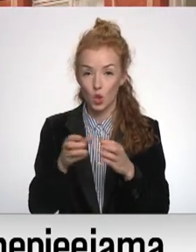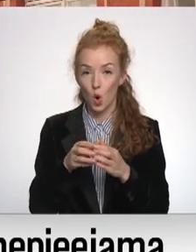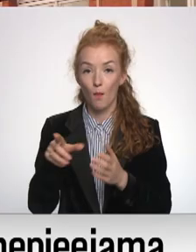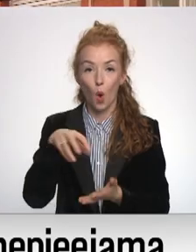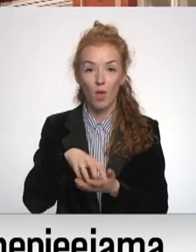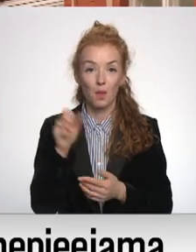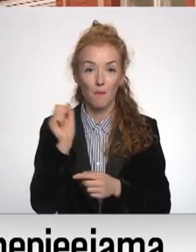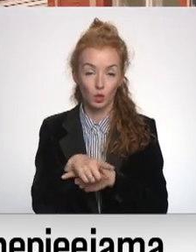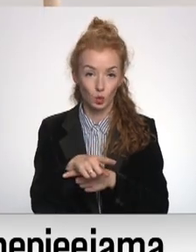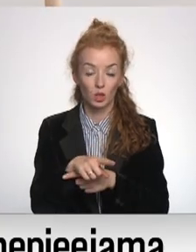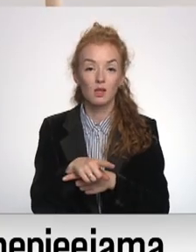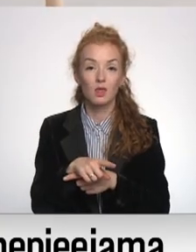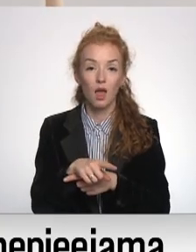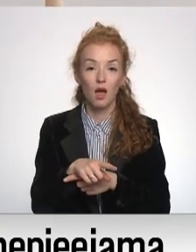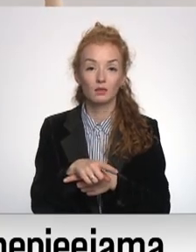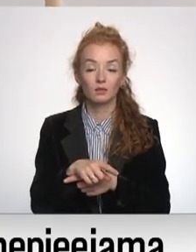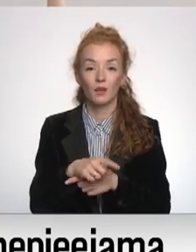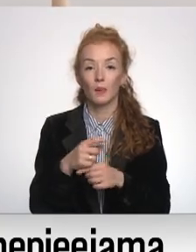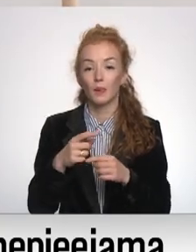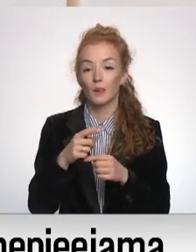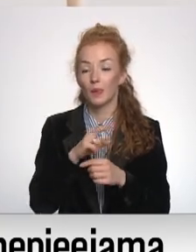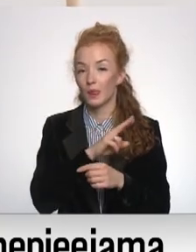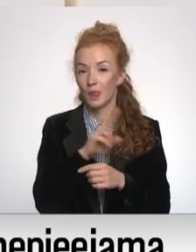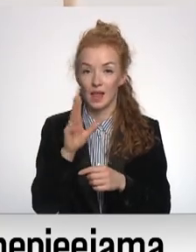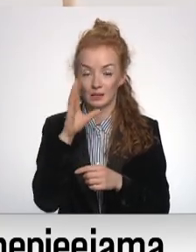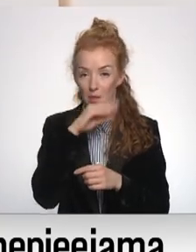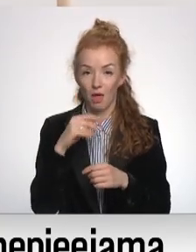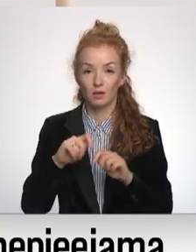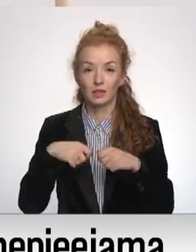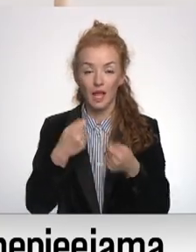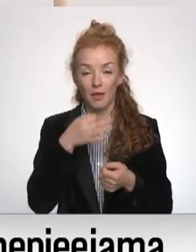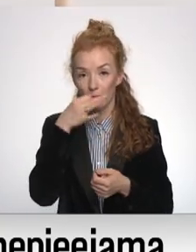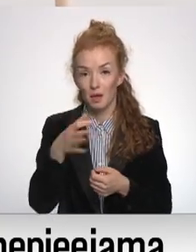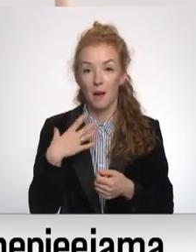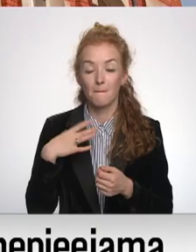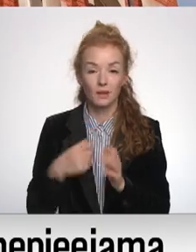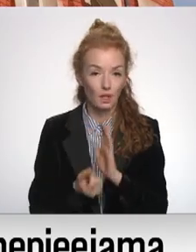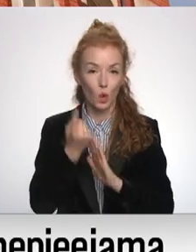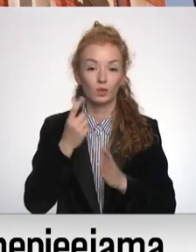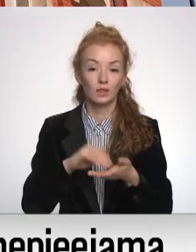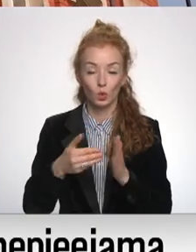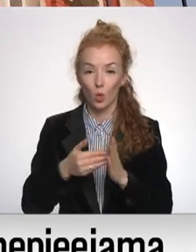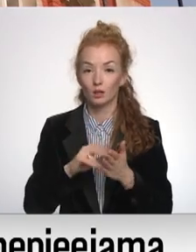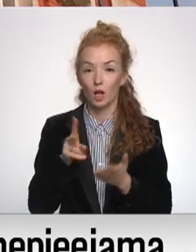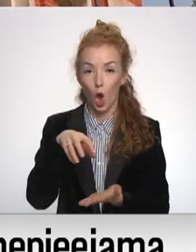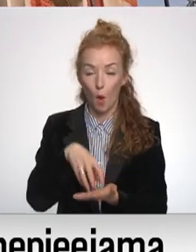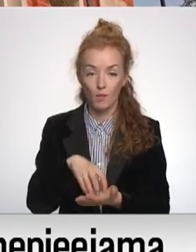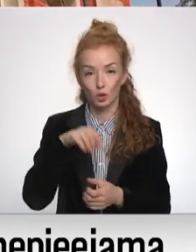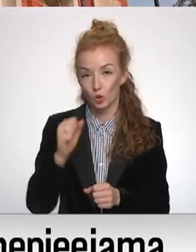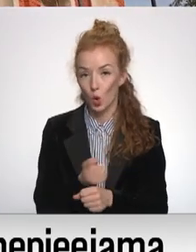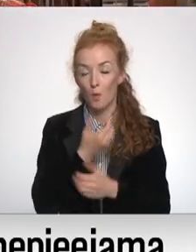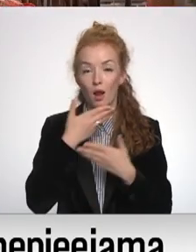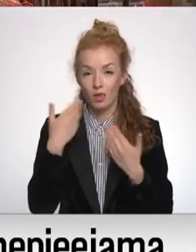objekta pasūtītājs, RTV tā arī nespēja atbildēt, kāpēc ir radusies situācija, ka objekts tomēr